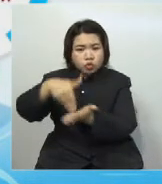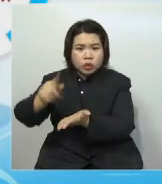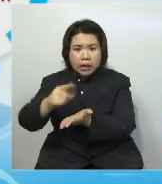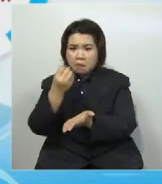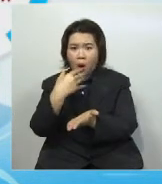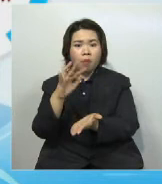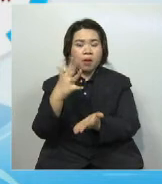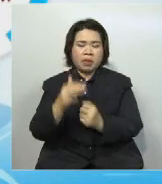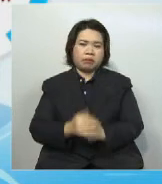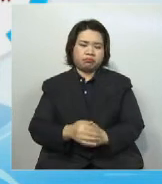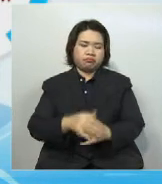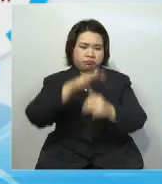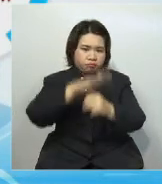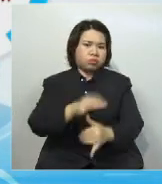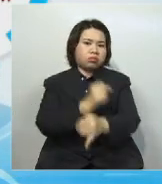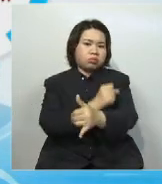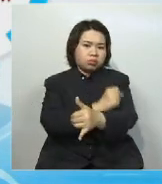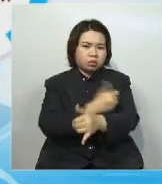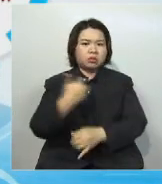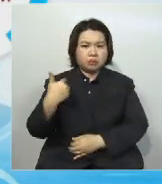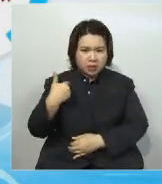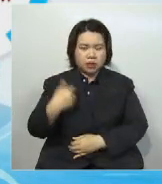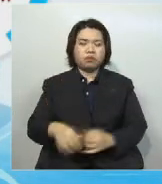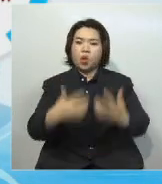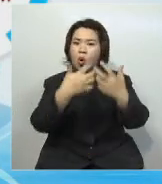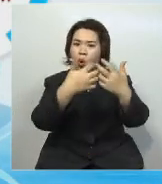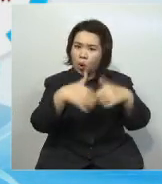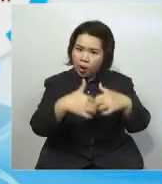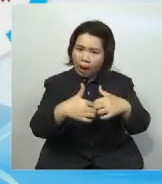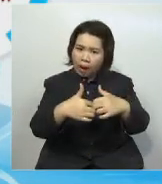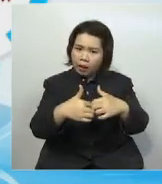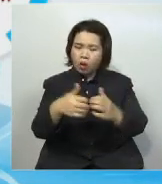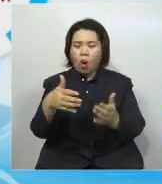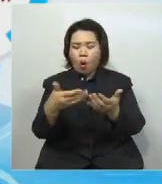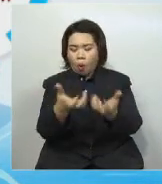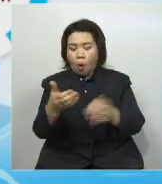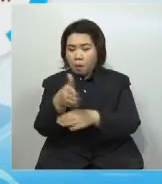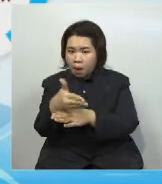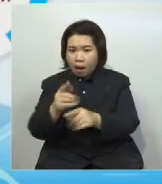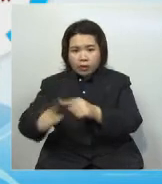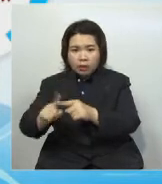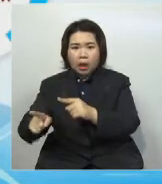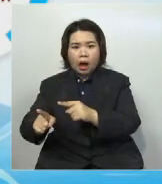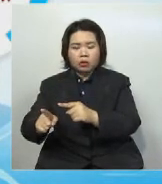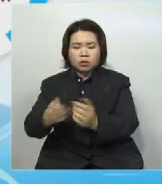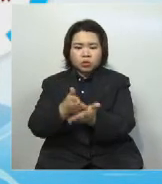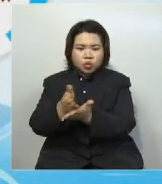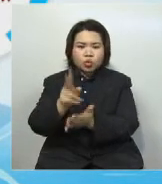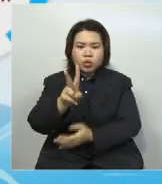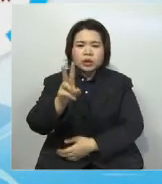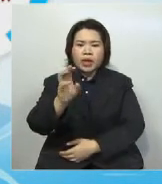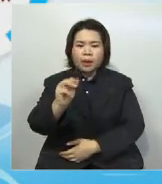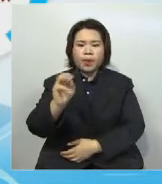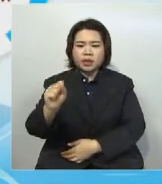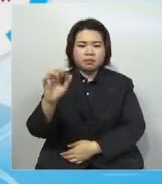ดค้ามนุษย์ในภาคการประมงโรงงานและสถานแปรรูปและเรือสนับสนุนการประมงไม่ติด VMS